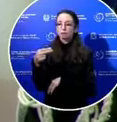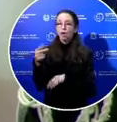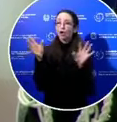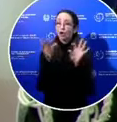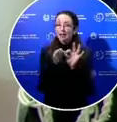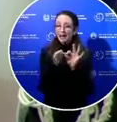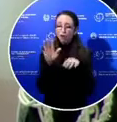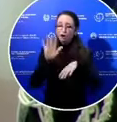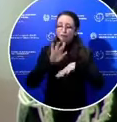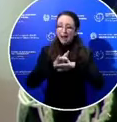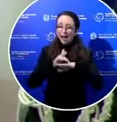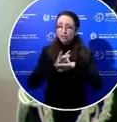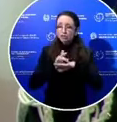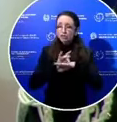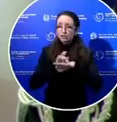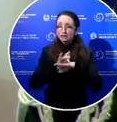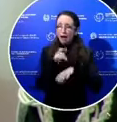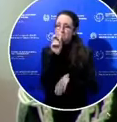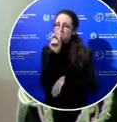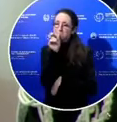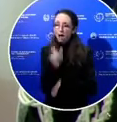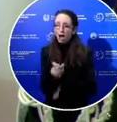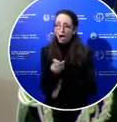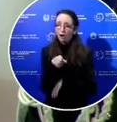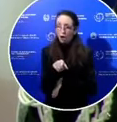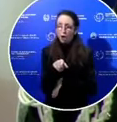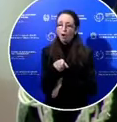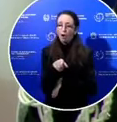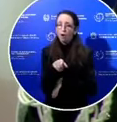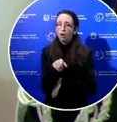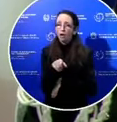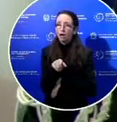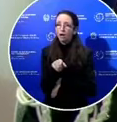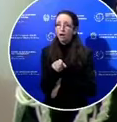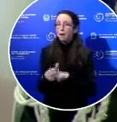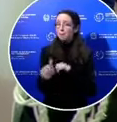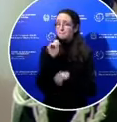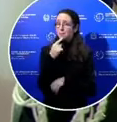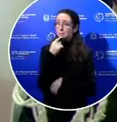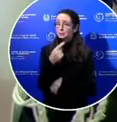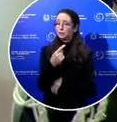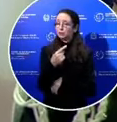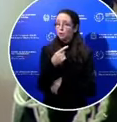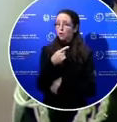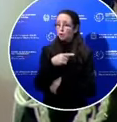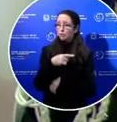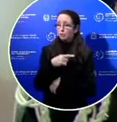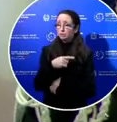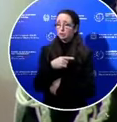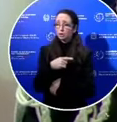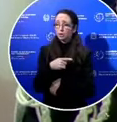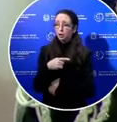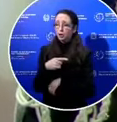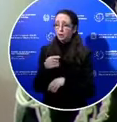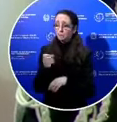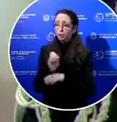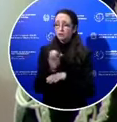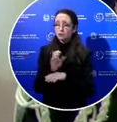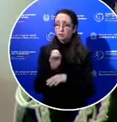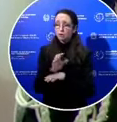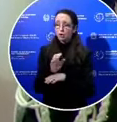alle fragilità, è stato anche in parte detto prima dal mio capo di gabinetto, dal professor Panebianco.